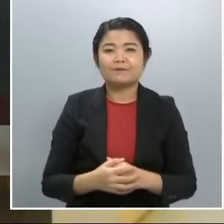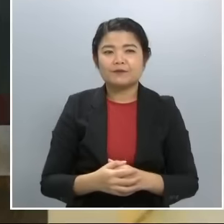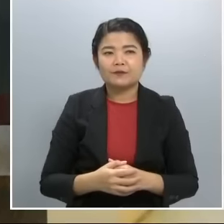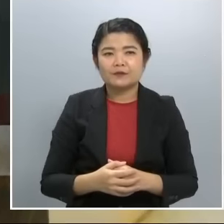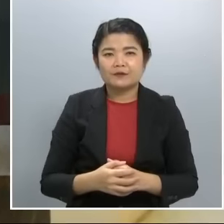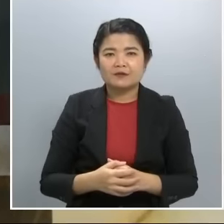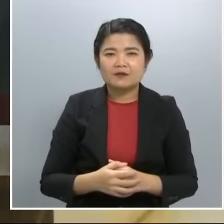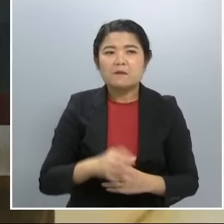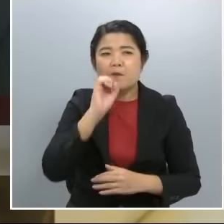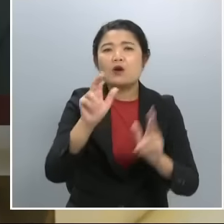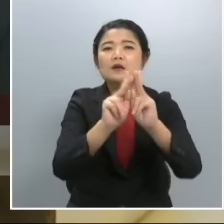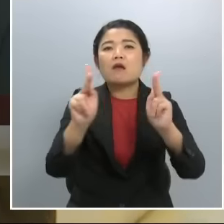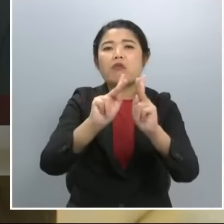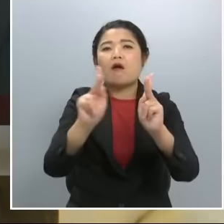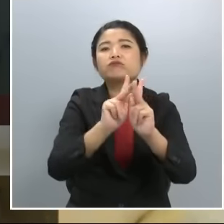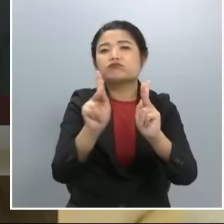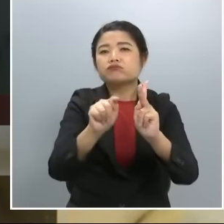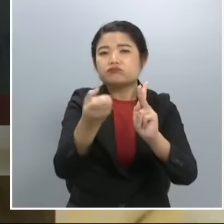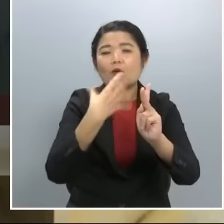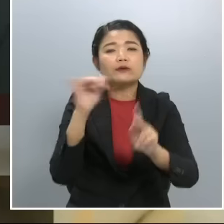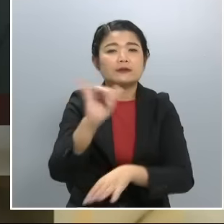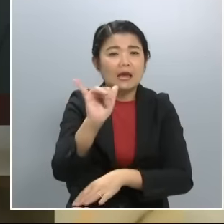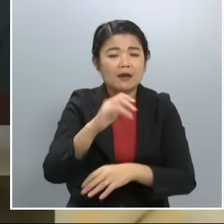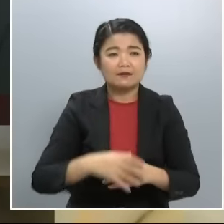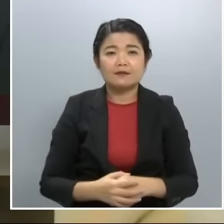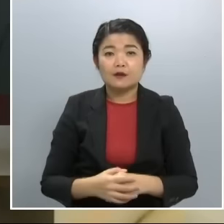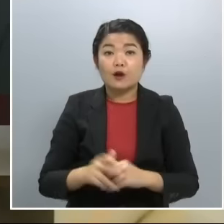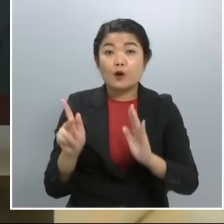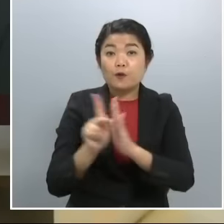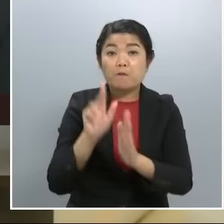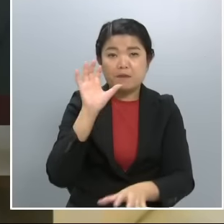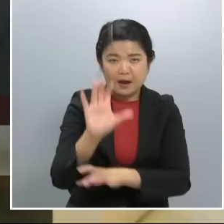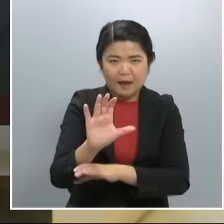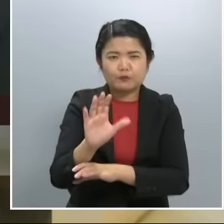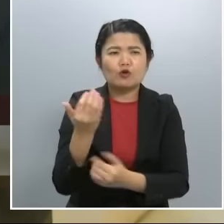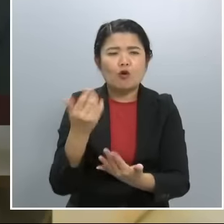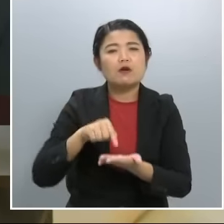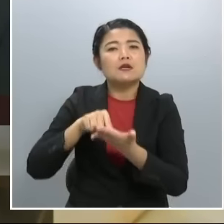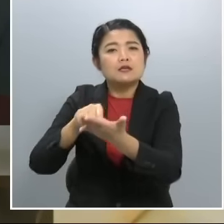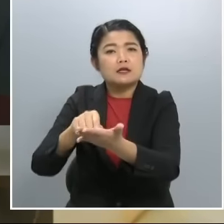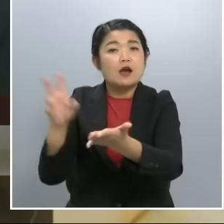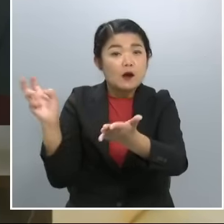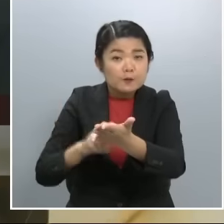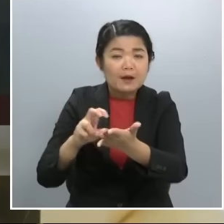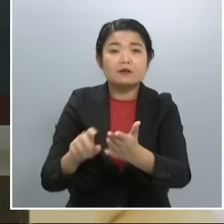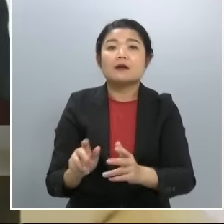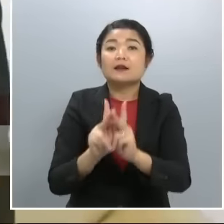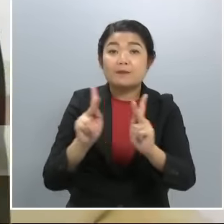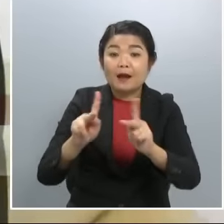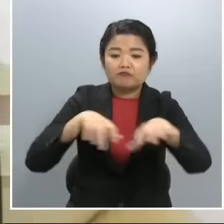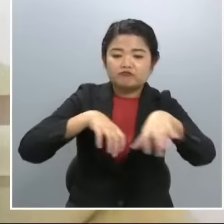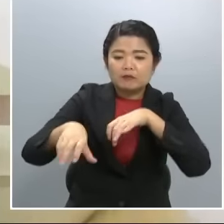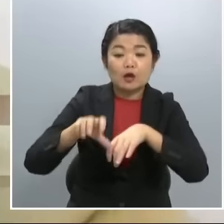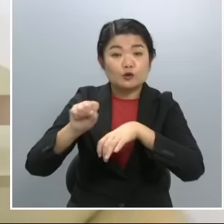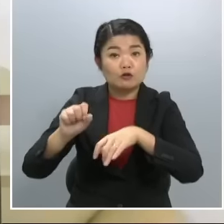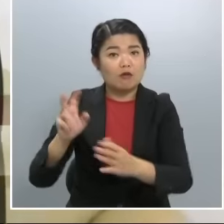งจากกรรมการบริหารเรื่องการเข้าร่วมรัฐบาลแต่ข้อบังคับประชาธิปัตย์ต้องขออนุมัติจากที่ประชุมสสและกรรมการบริหารได้ท